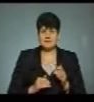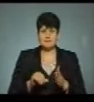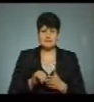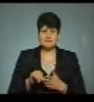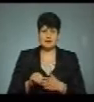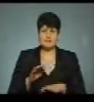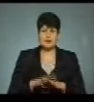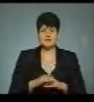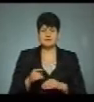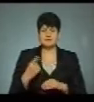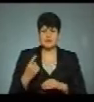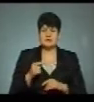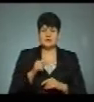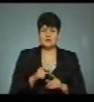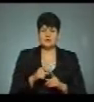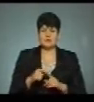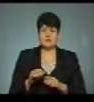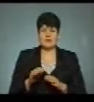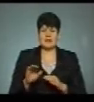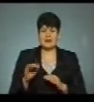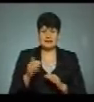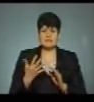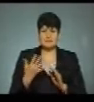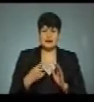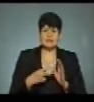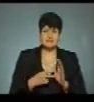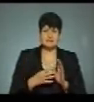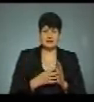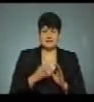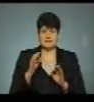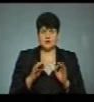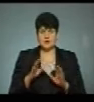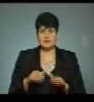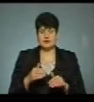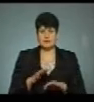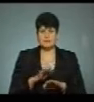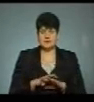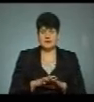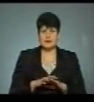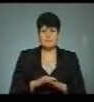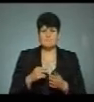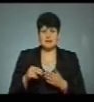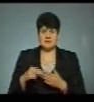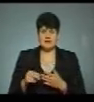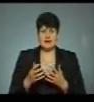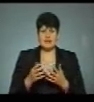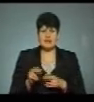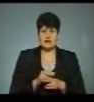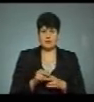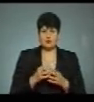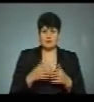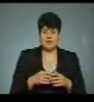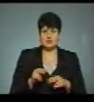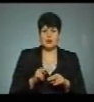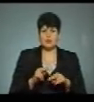банків Тернопільщини. За його словами, кредити під 5-7-9% банки надають на придбання та ремонт обладнання, чи на будівництво або